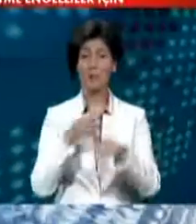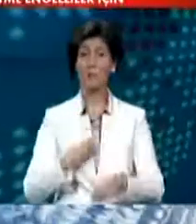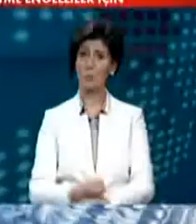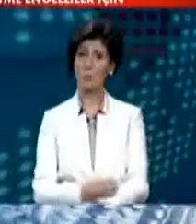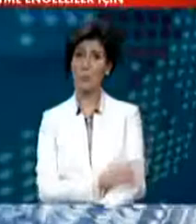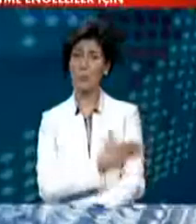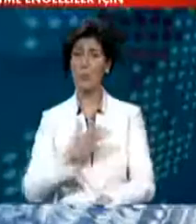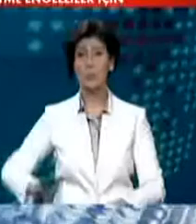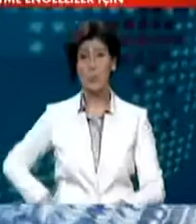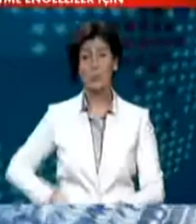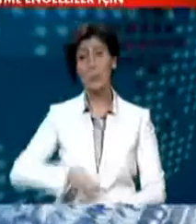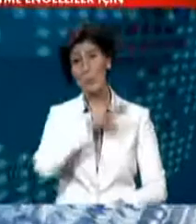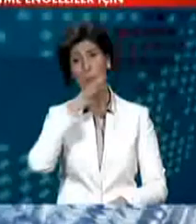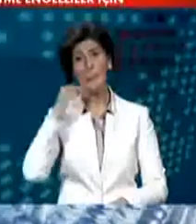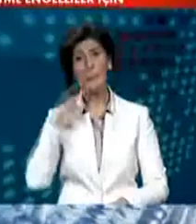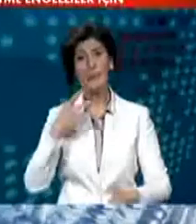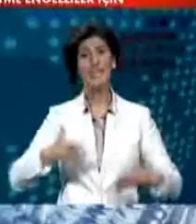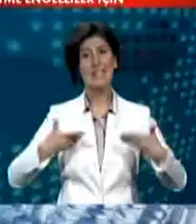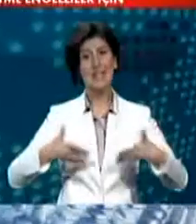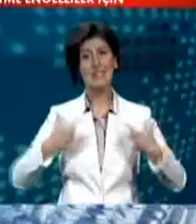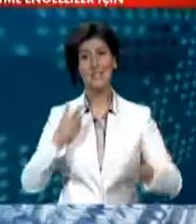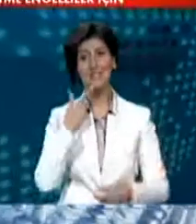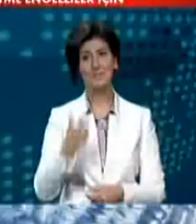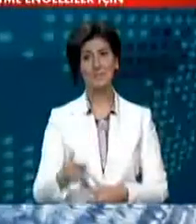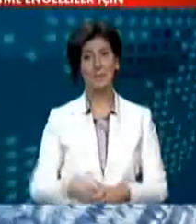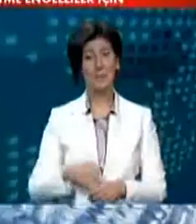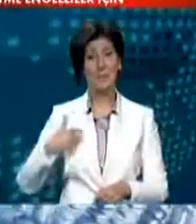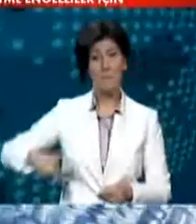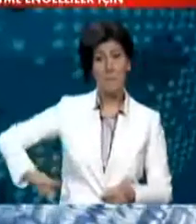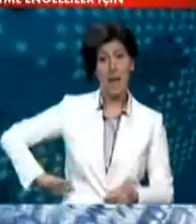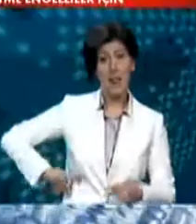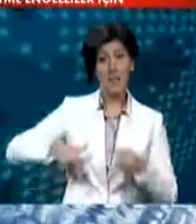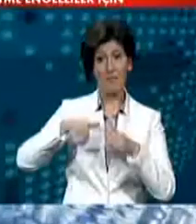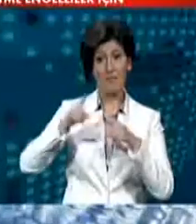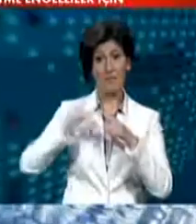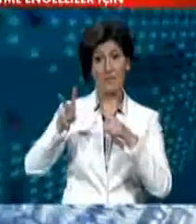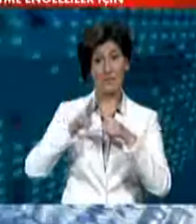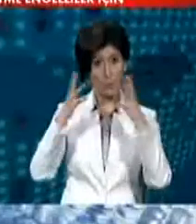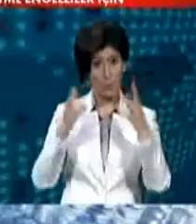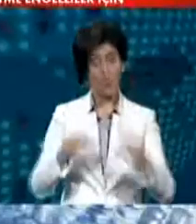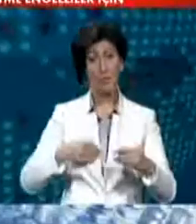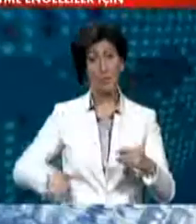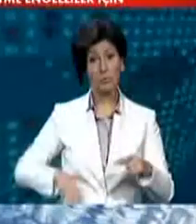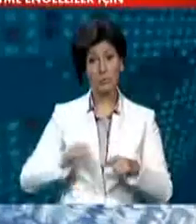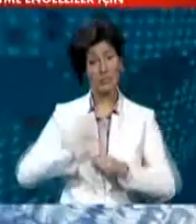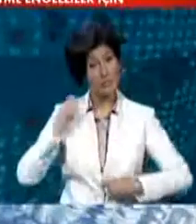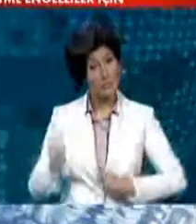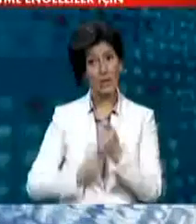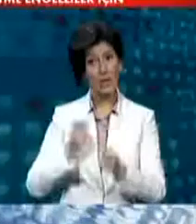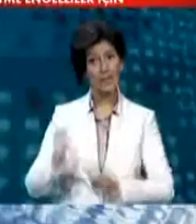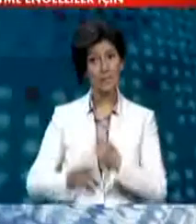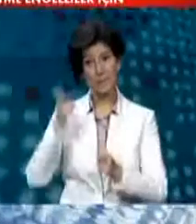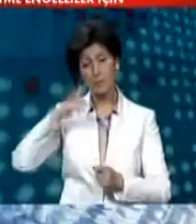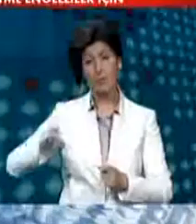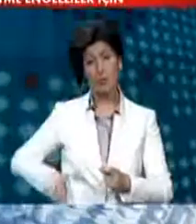içindeyiz. Çocuklarımız da memnun, sevinçler işte ailecek. Yani ben fıtır oldum. Çocuğum için bu zahmetlere katlandım.